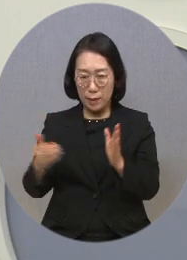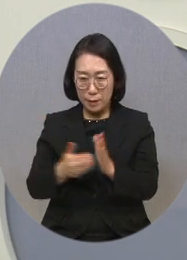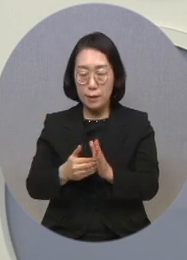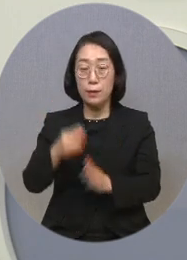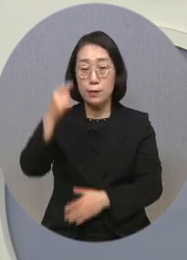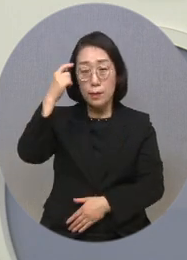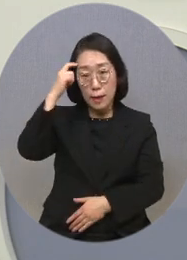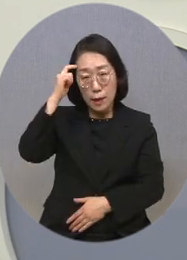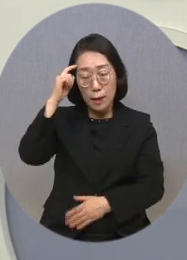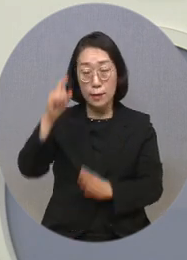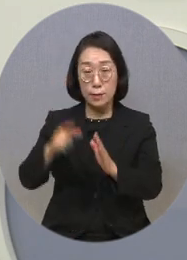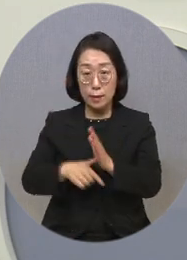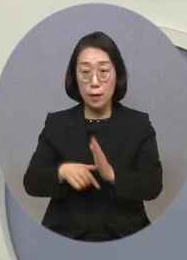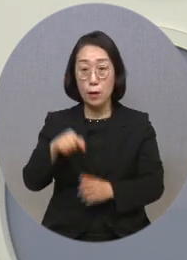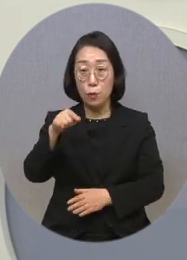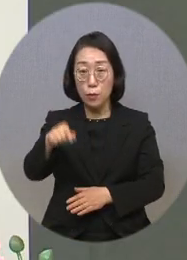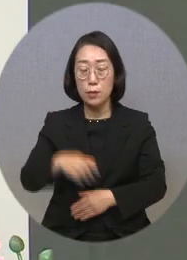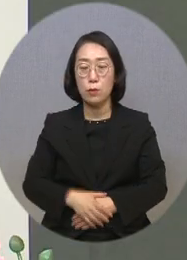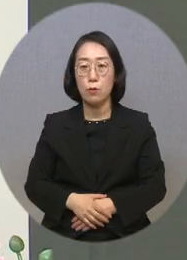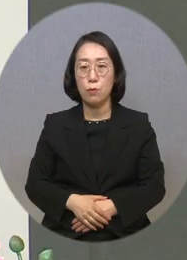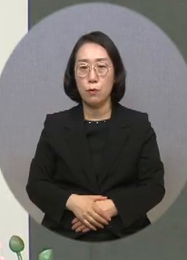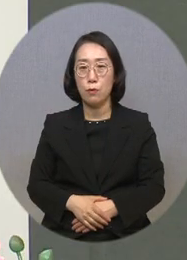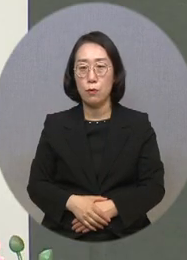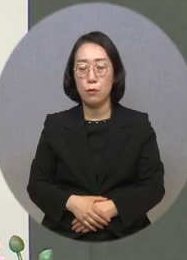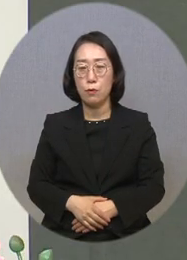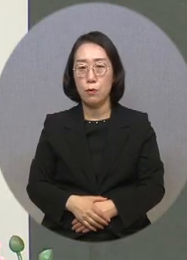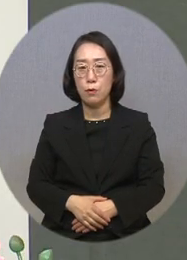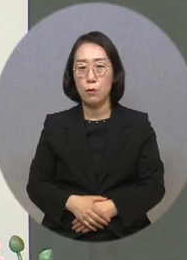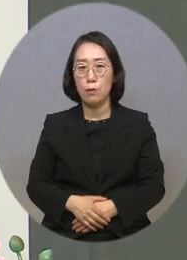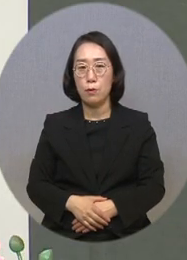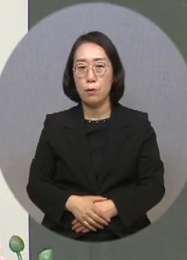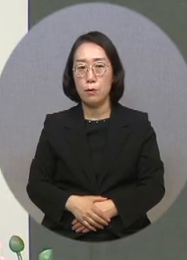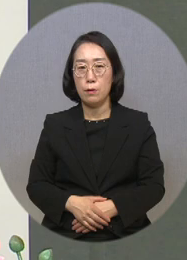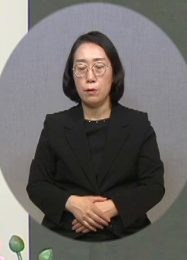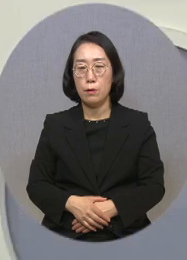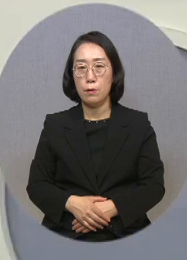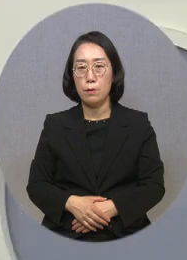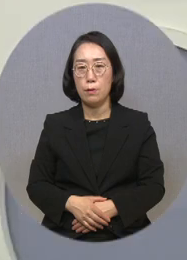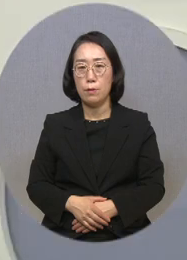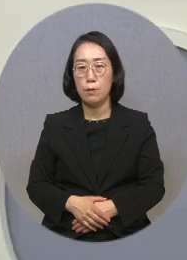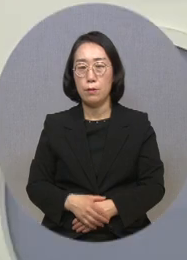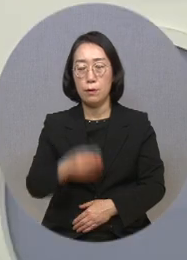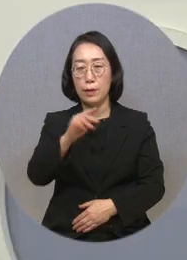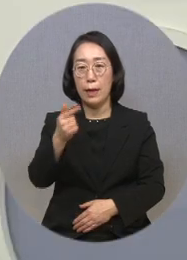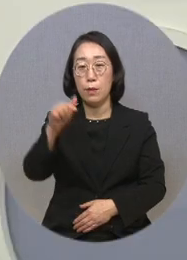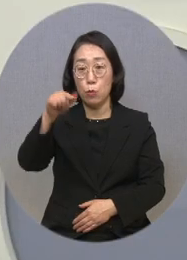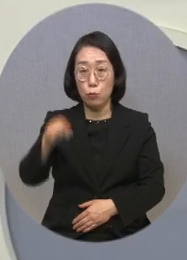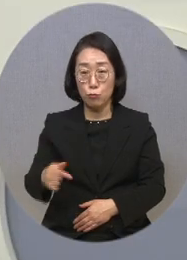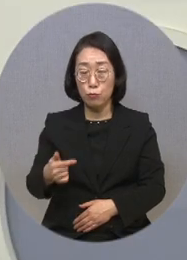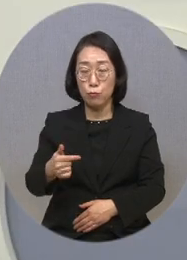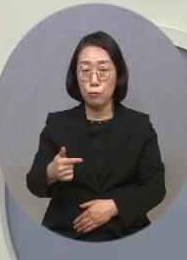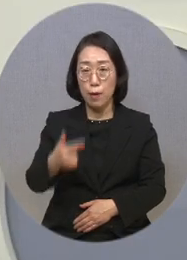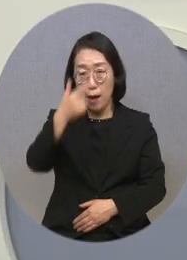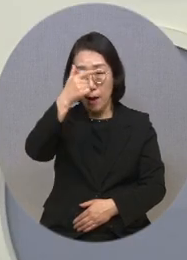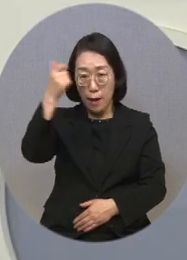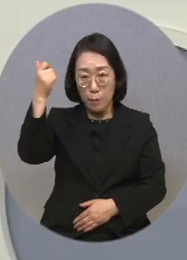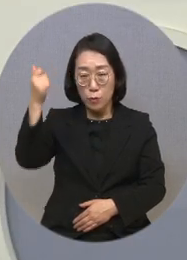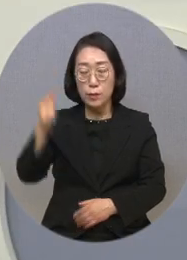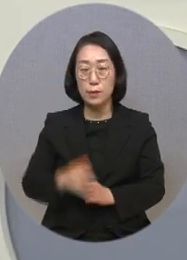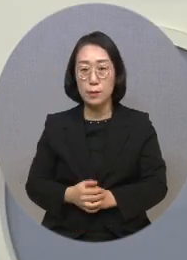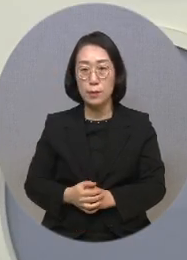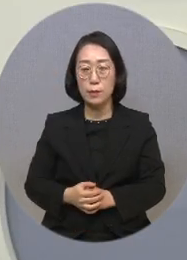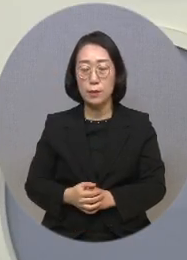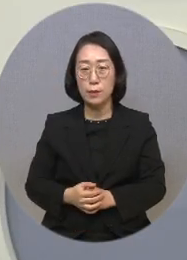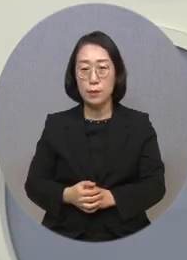나름대로 거기에서 우리나라 국조 단군 할아버지를 친견했어요. 그리고 또 제가 거기에서